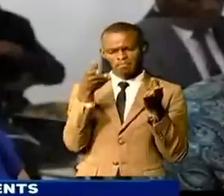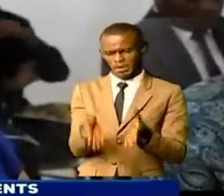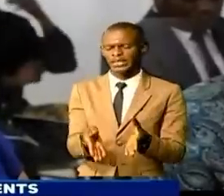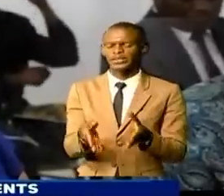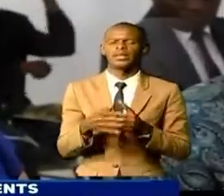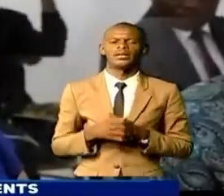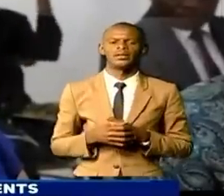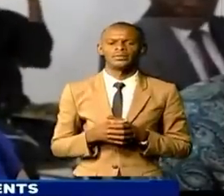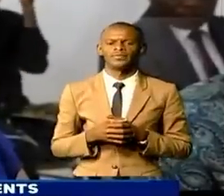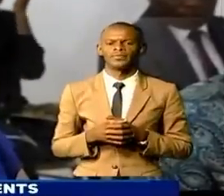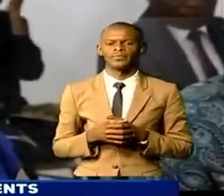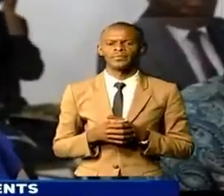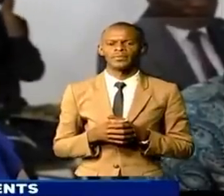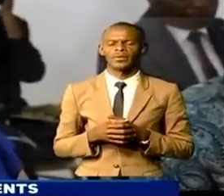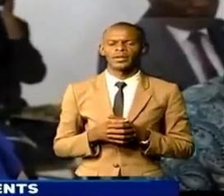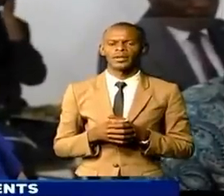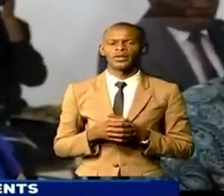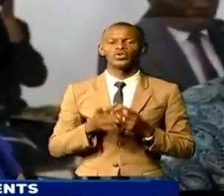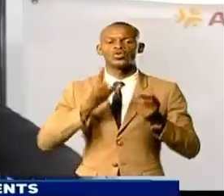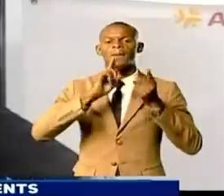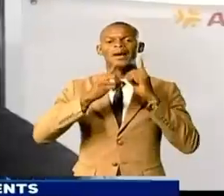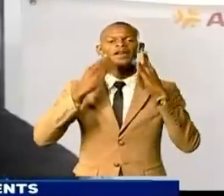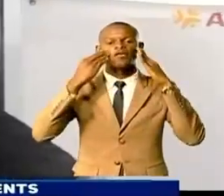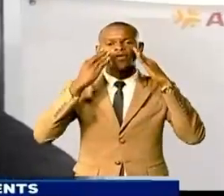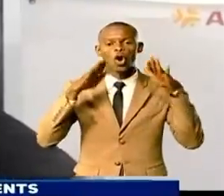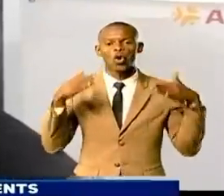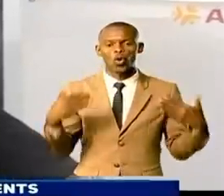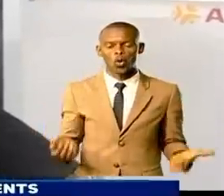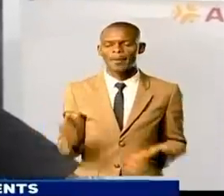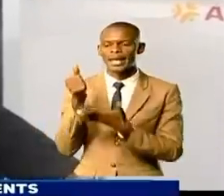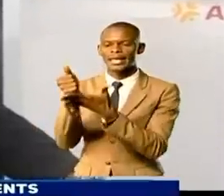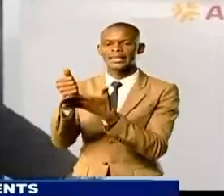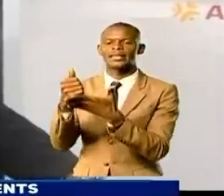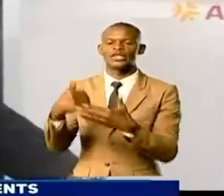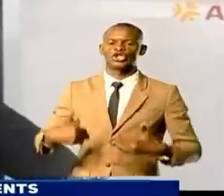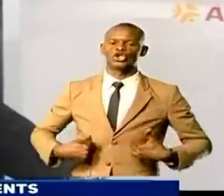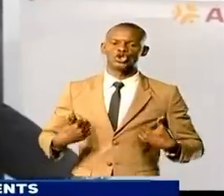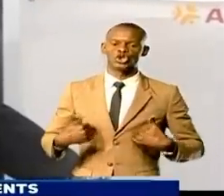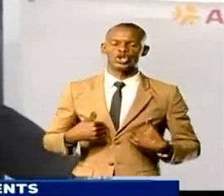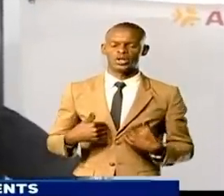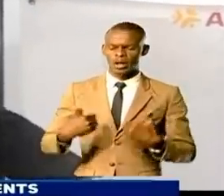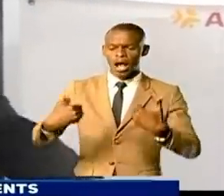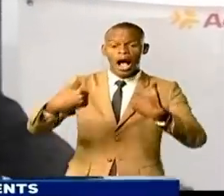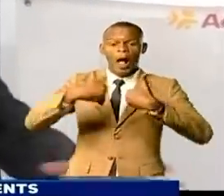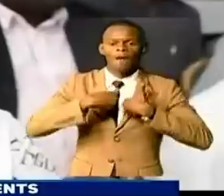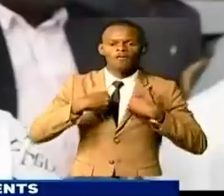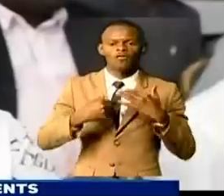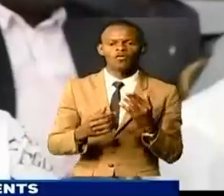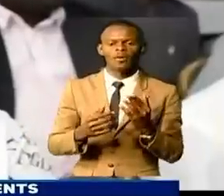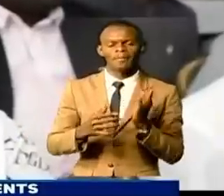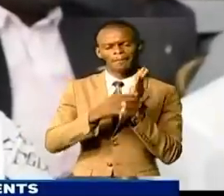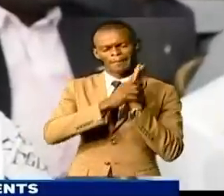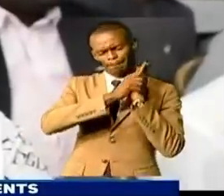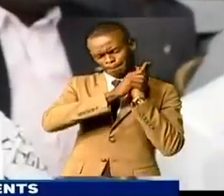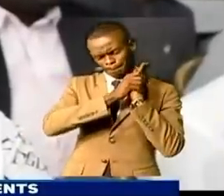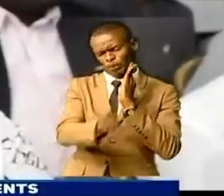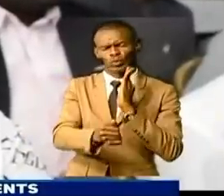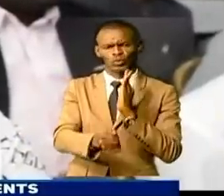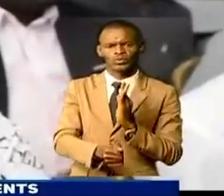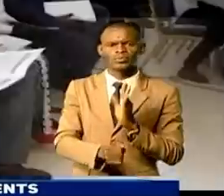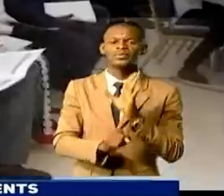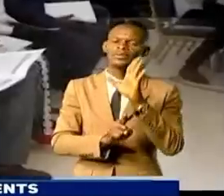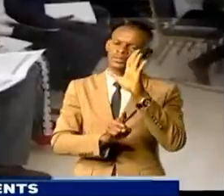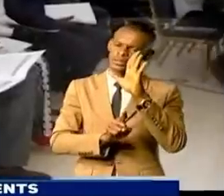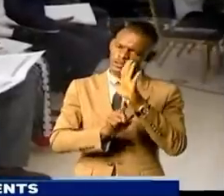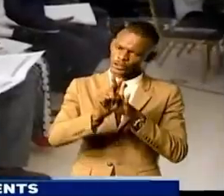représenté par son conseiller en charge de l'entrepreneuriat, Popol Biabia. Avec trois villes pilotes, à savoir Bukavu, Lubumbashi et